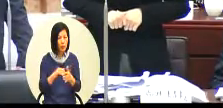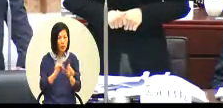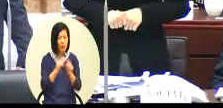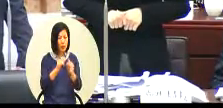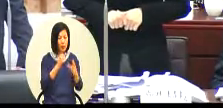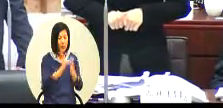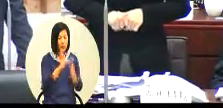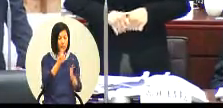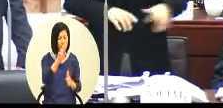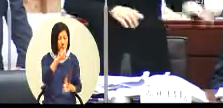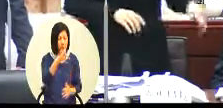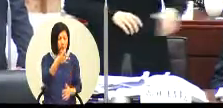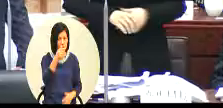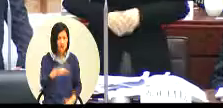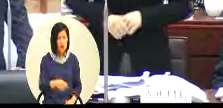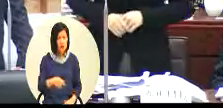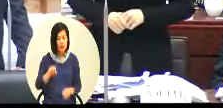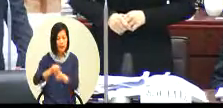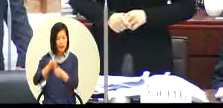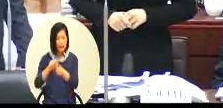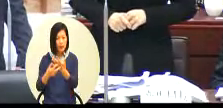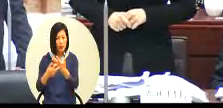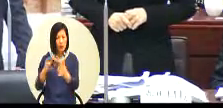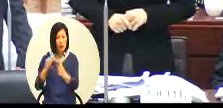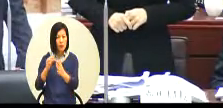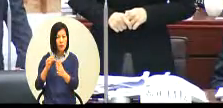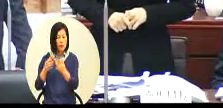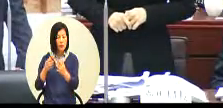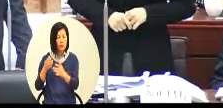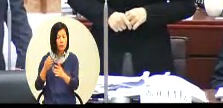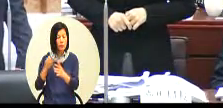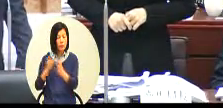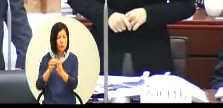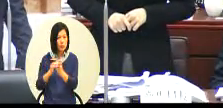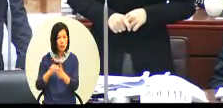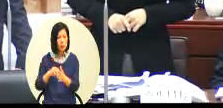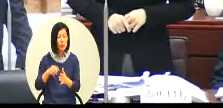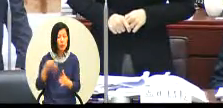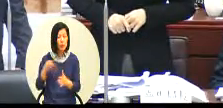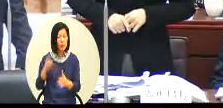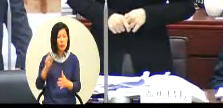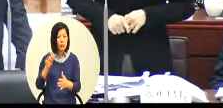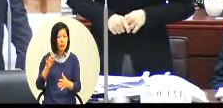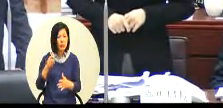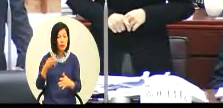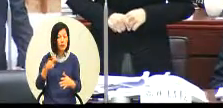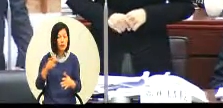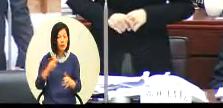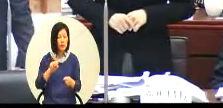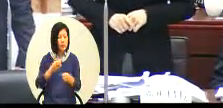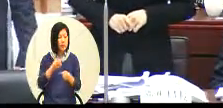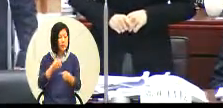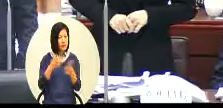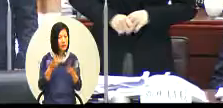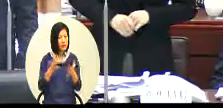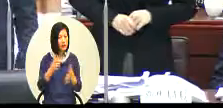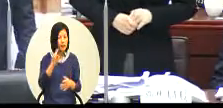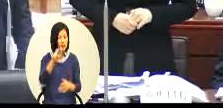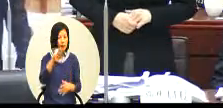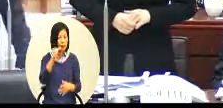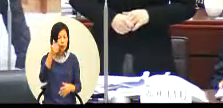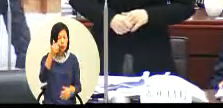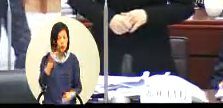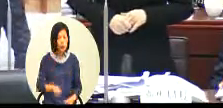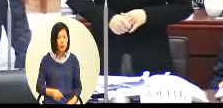14亿多。 14亿加我们 加上卫生局15亿多， 4500万，差不多将近15亿嘛。 对。 那我们自己差